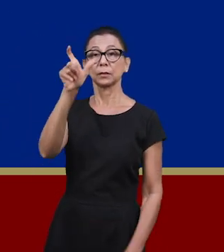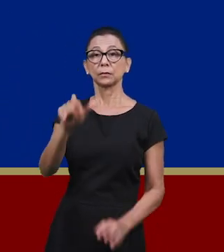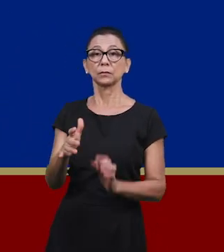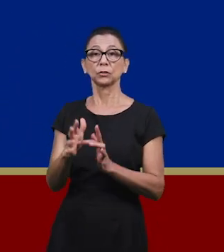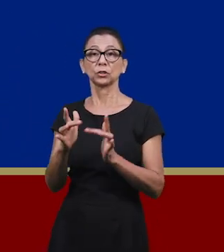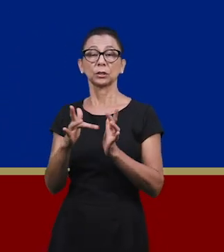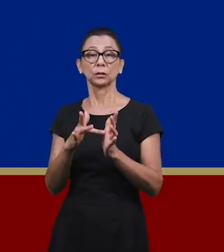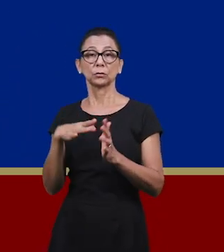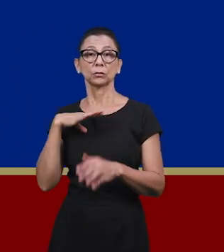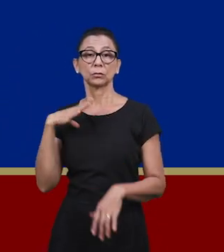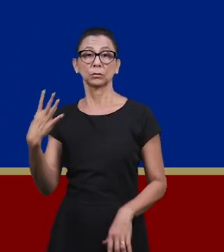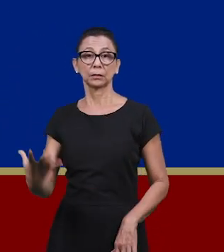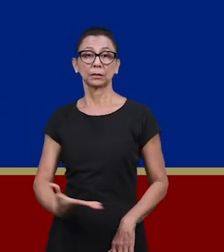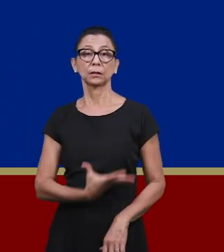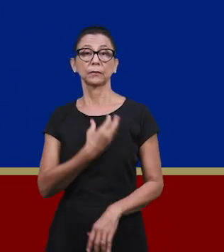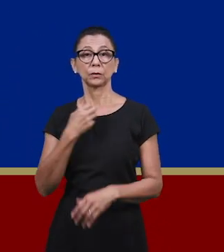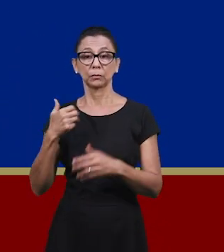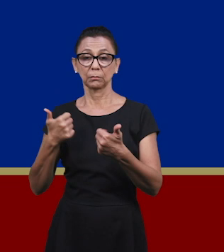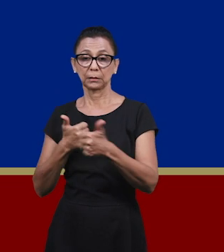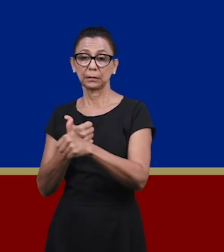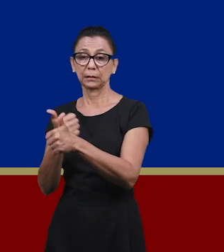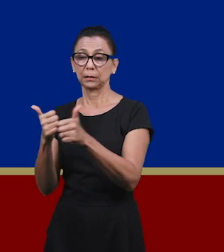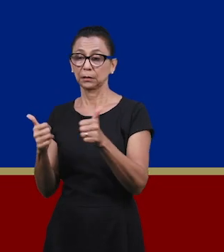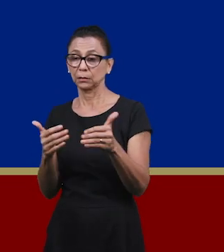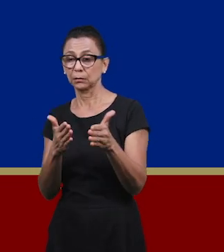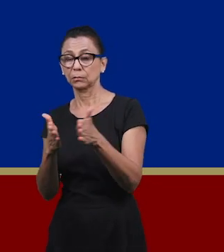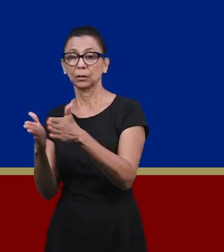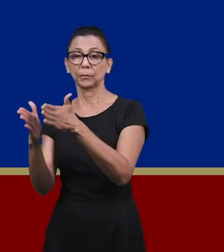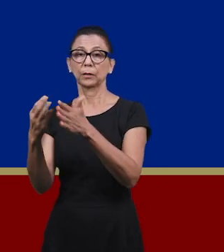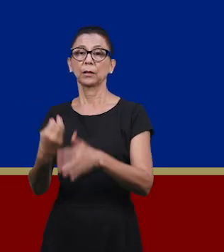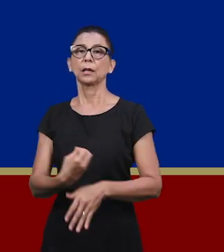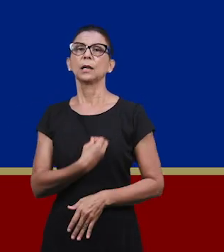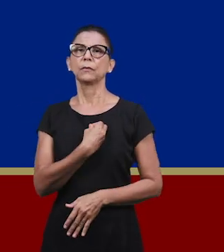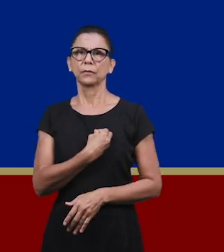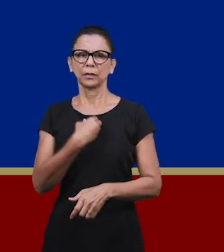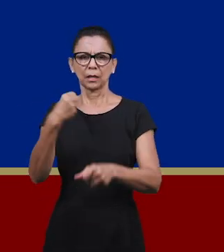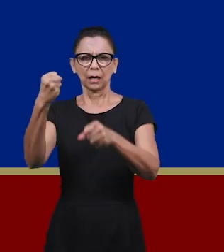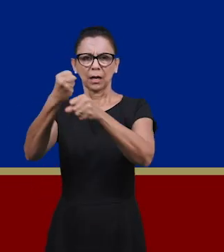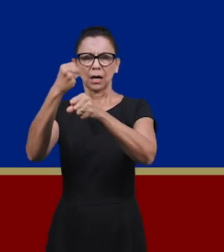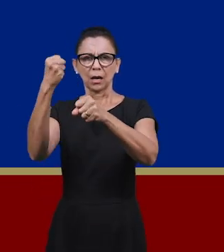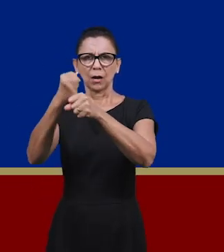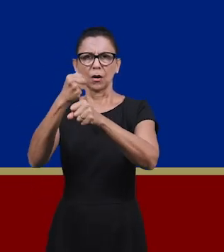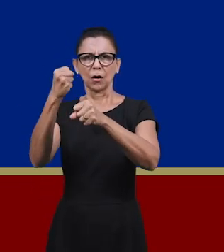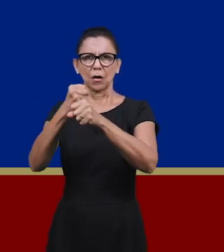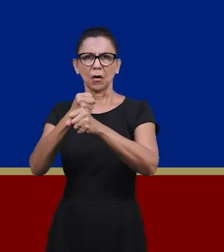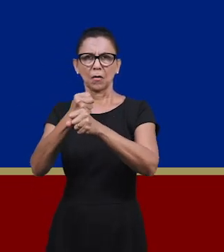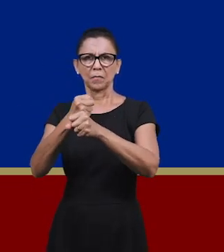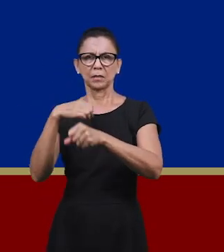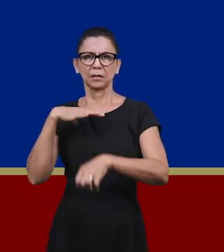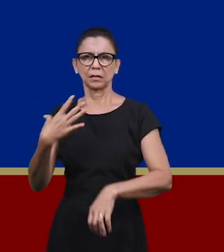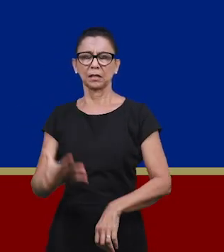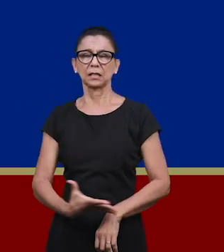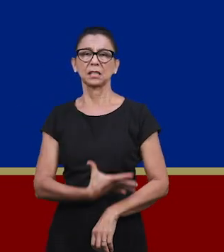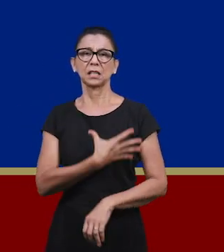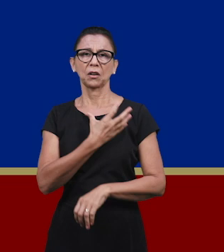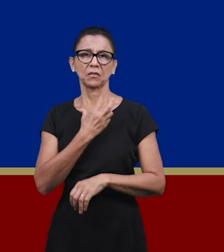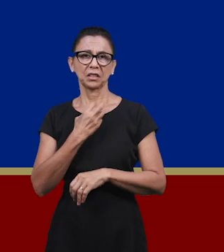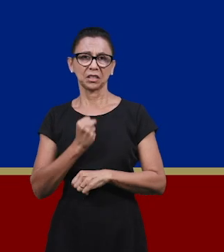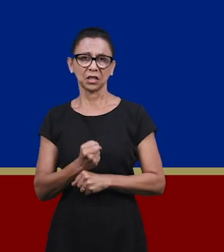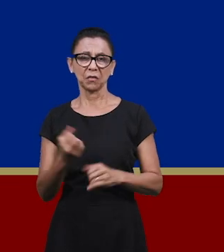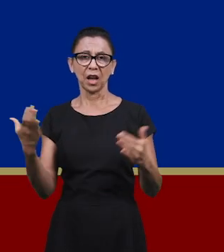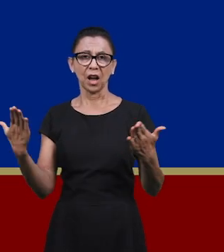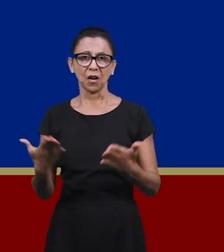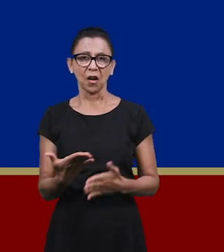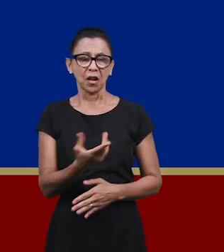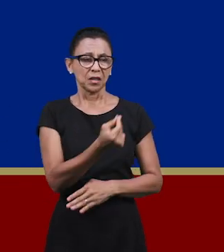Dieu pour voir le Sauveur et suivre Jésus par le chemin, en vivant sa grande œuvre et